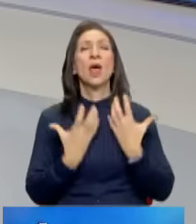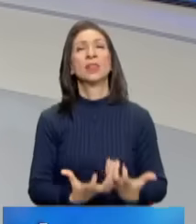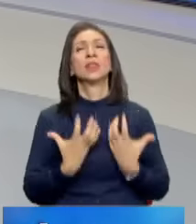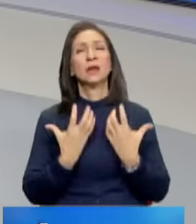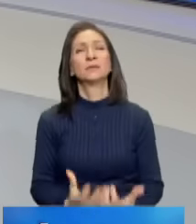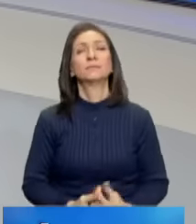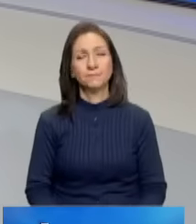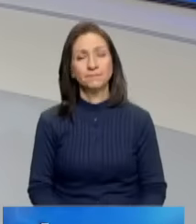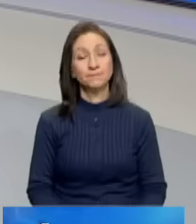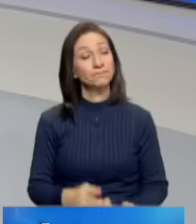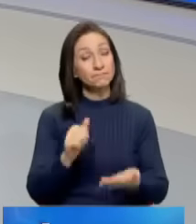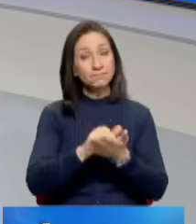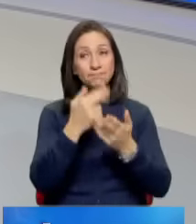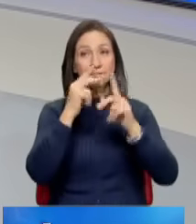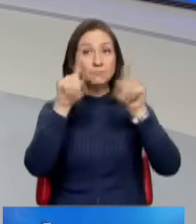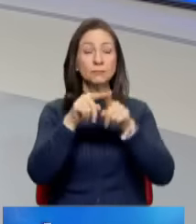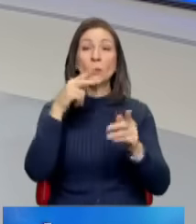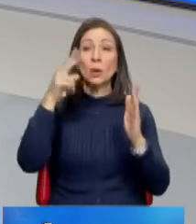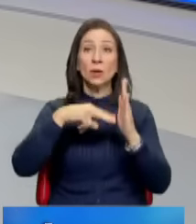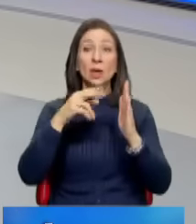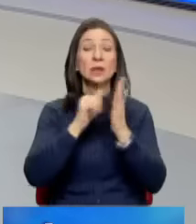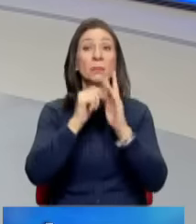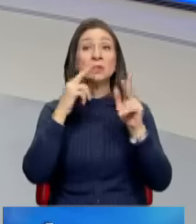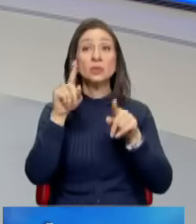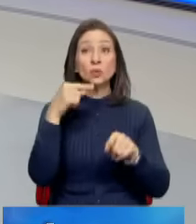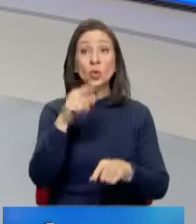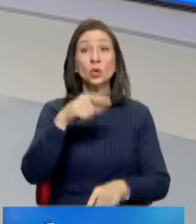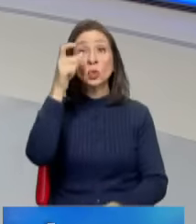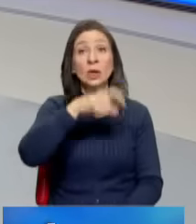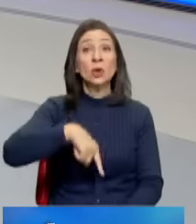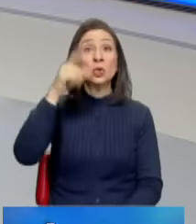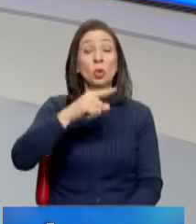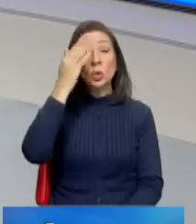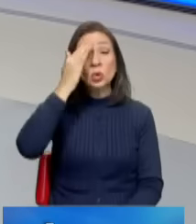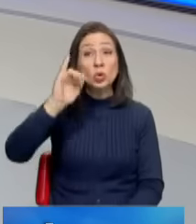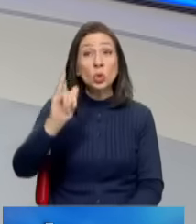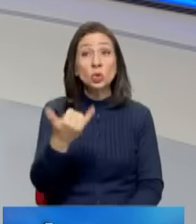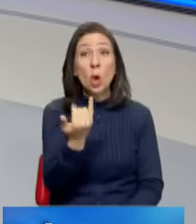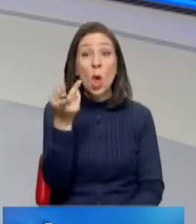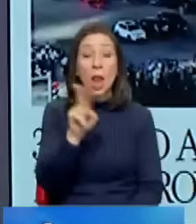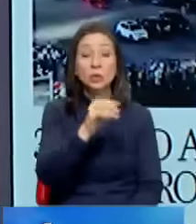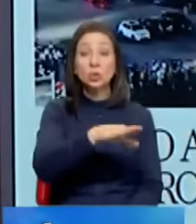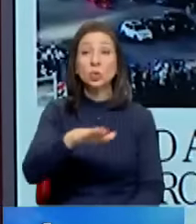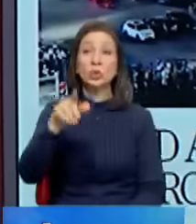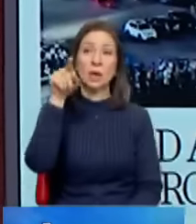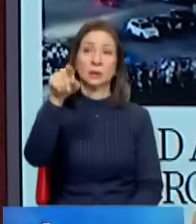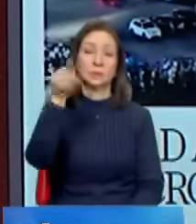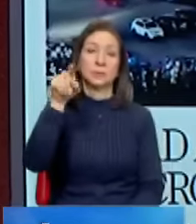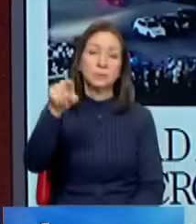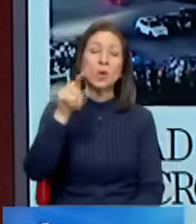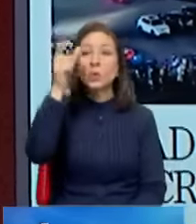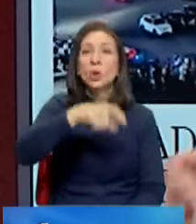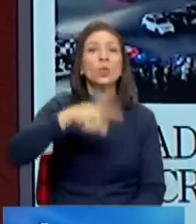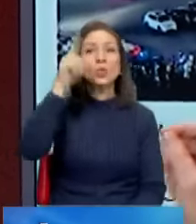yandı. Gazete Pencere'den okuyalım yine. Gazete Pencere diyor ki Türkiye'nin gündemi yoksulluktan ölen çocuklar. Peki